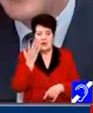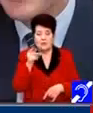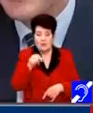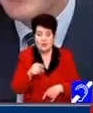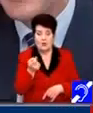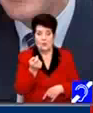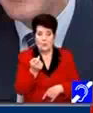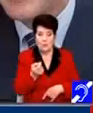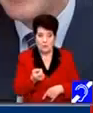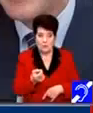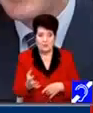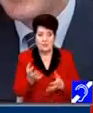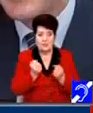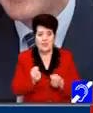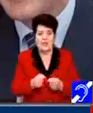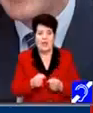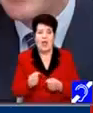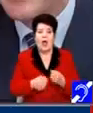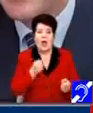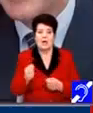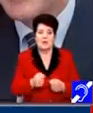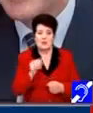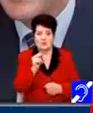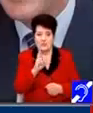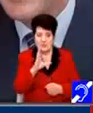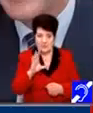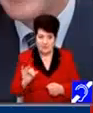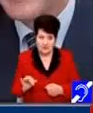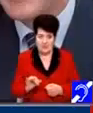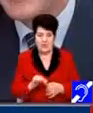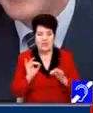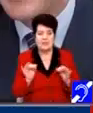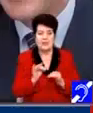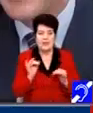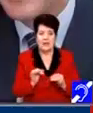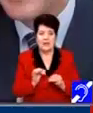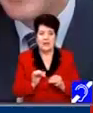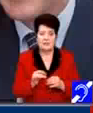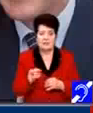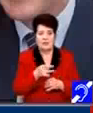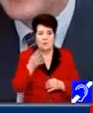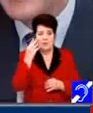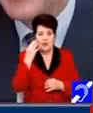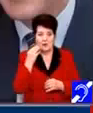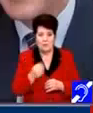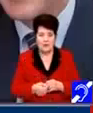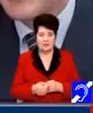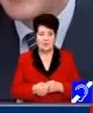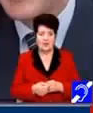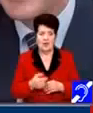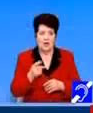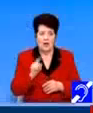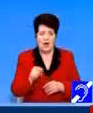puțin să-și respecte angajamentul în cadrul CSI-ului. A prejudiciat interesele Republicii Moldova, ale